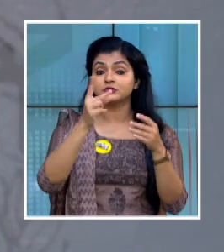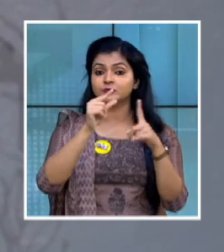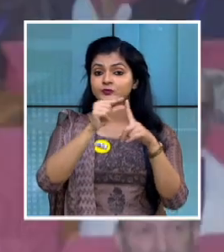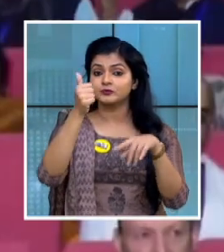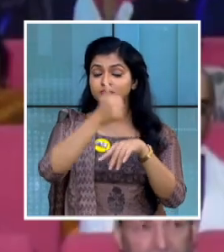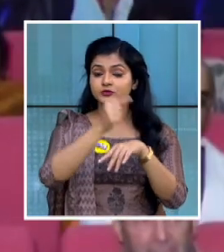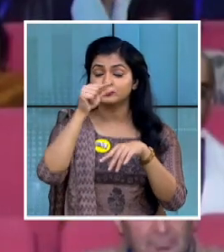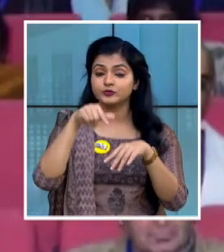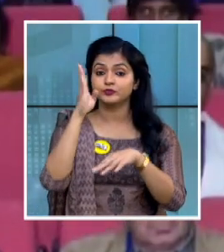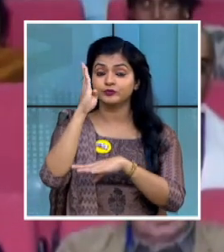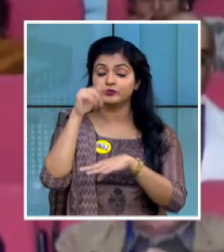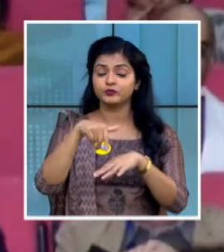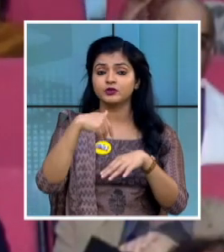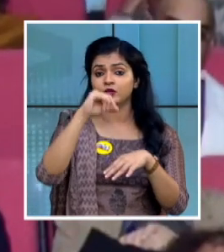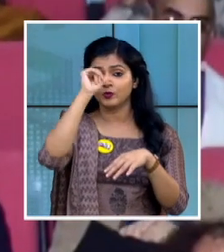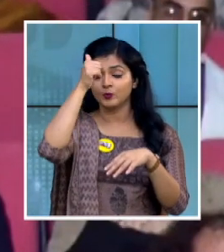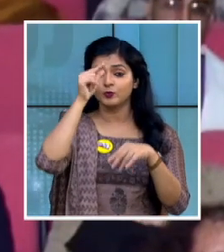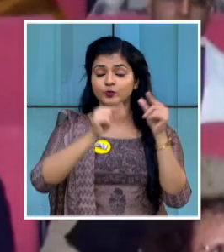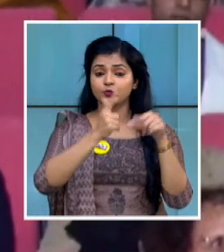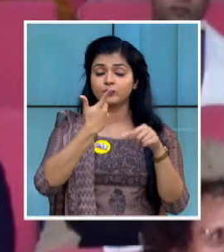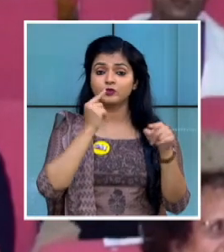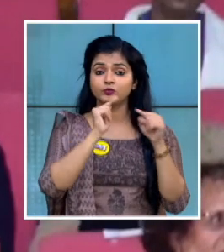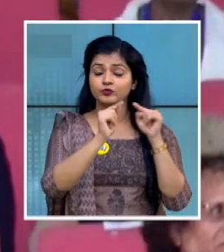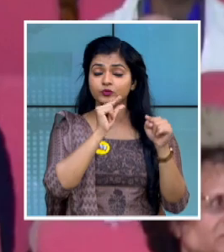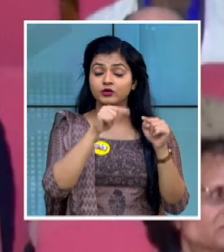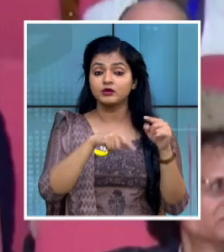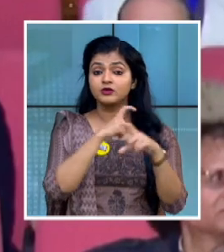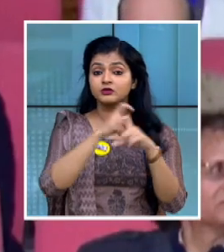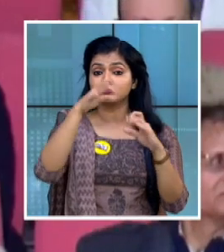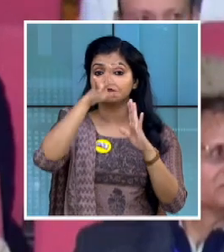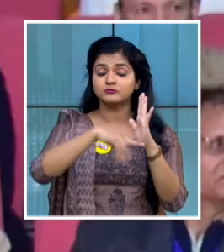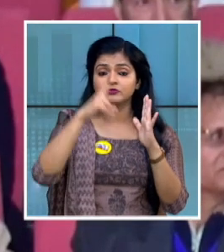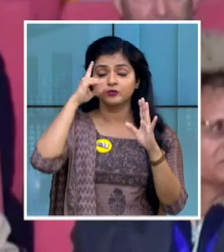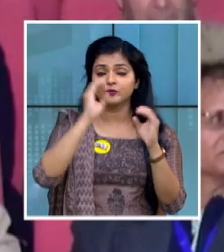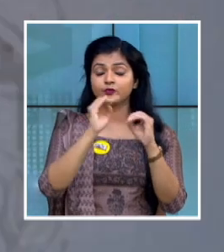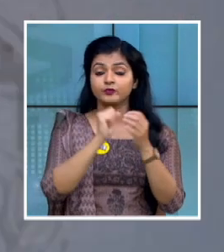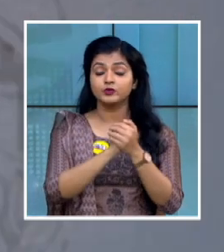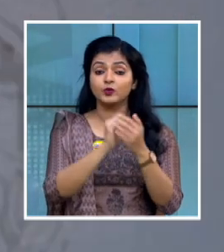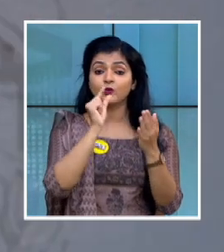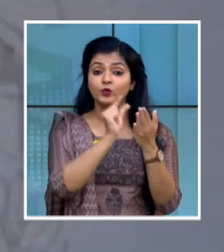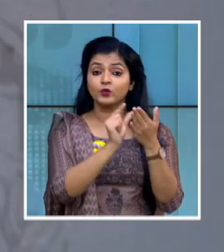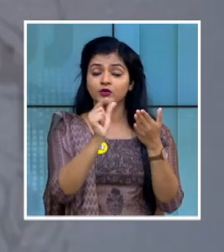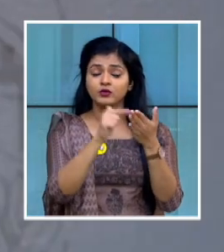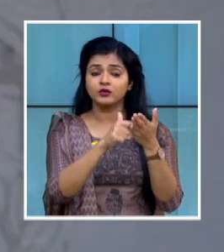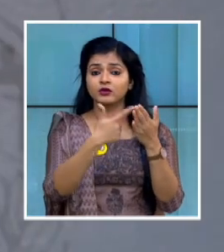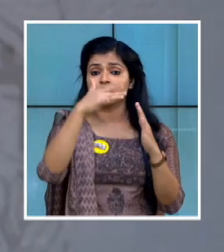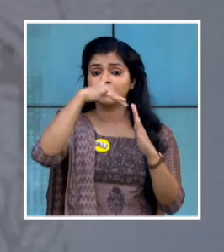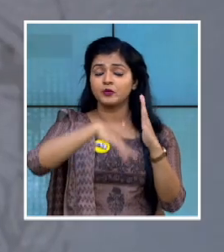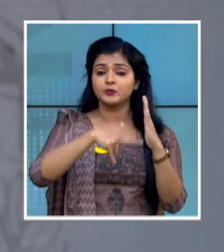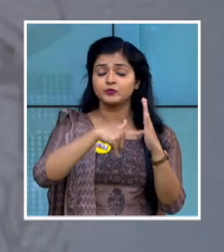ഉന്നയിച്ചിരിക്കുന്നത്. സനാതനധർമ്മത്തെയും ഹിന്ദുവിനെയും വിമർശിക്കുന്നത് തെറ്റിദ്ധരിക്കപ്പെട്ടവരെന്ന് ജഗ്ദീപ് ധൻഖർ വിമർശിക്കുന്നു. വാക്കുകളുടെ അർത്ഥവും വ്യാപ്തിയും